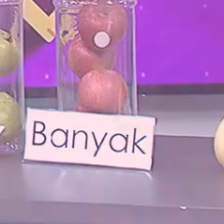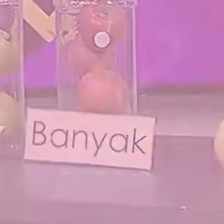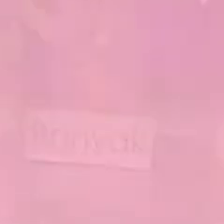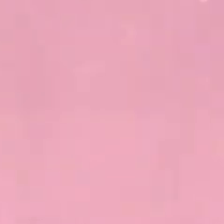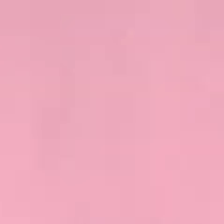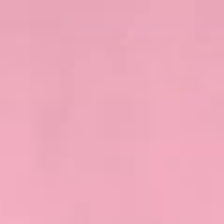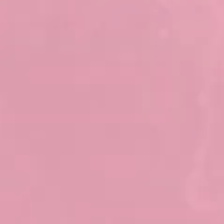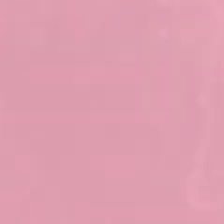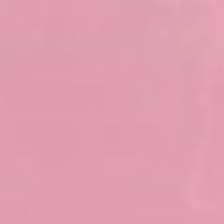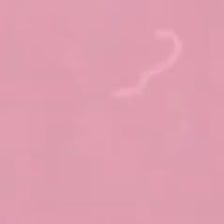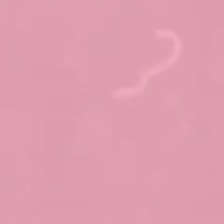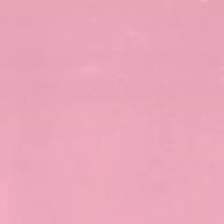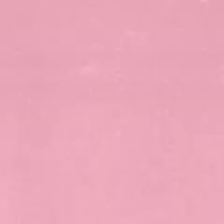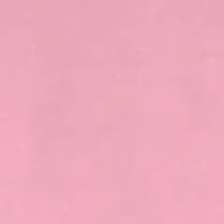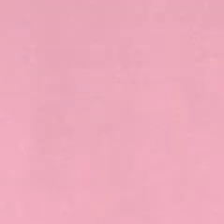yuk